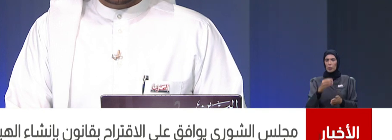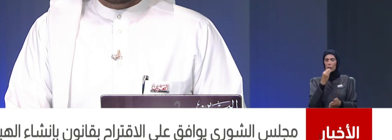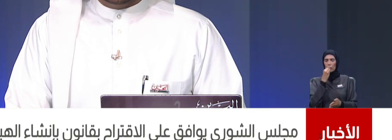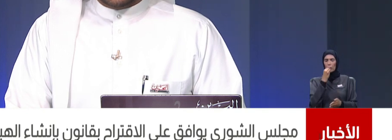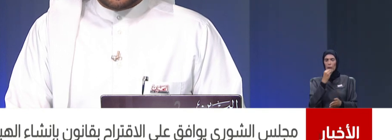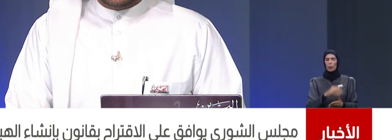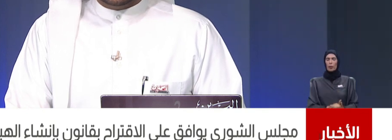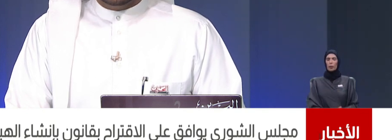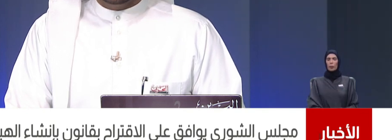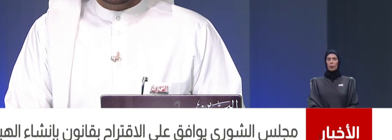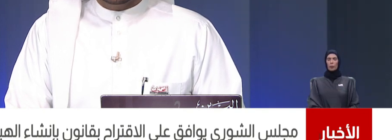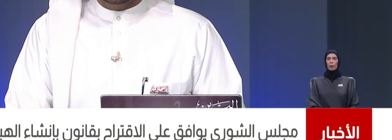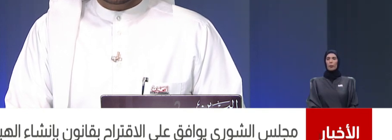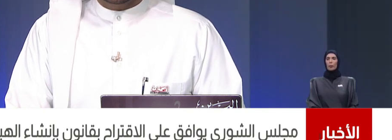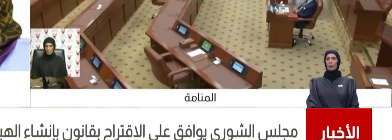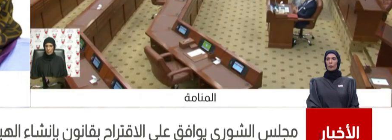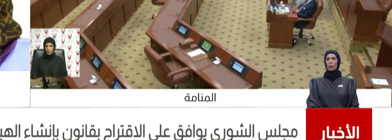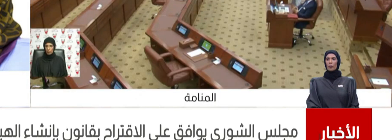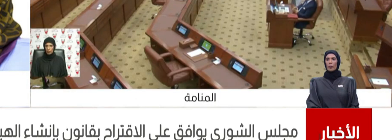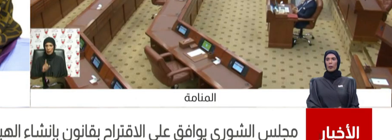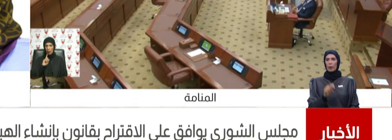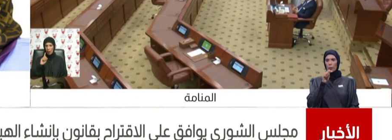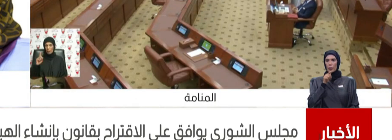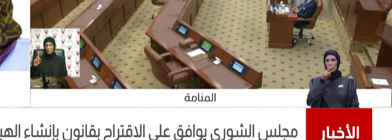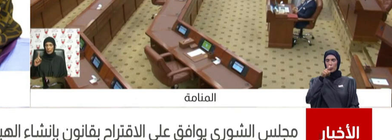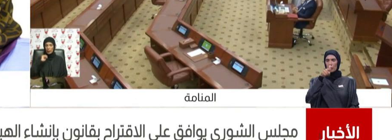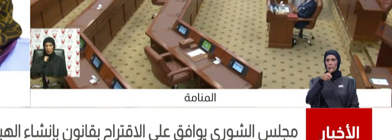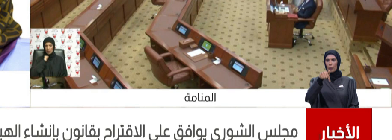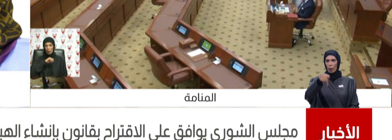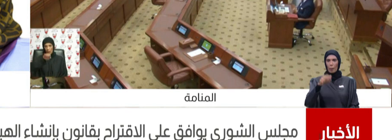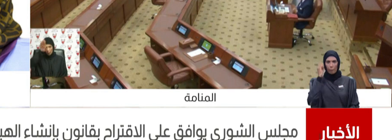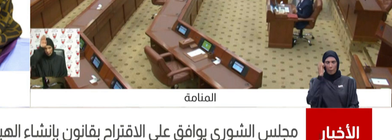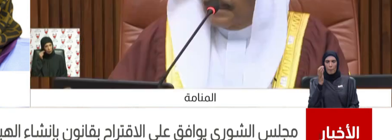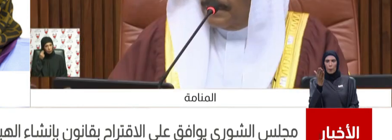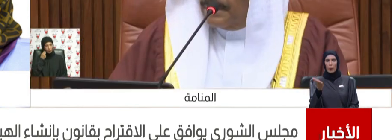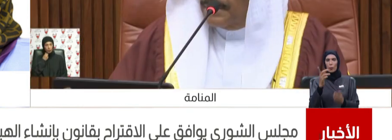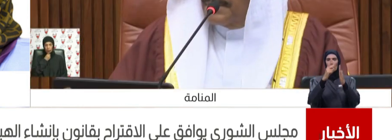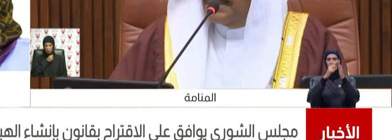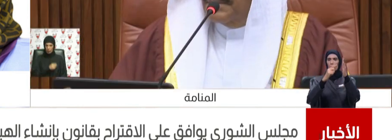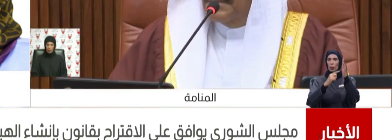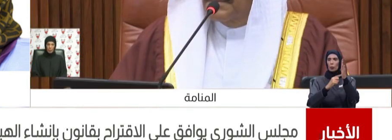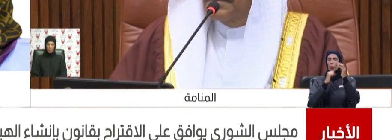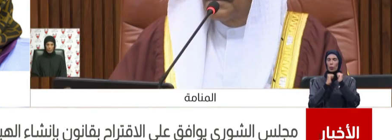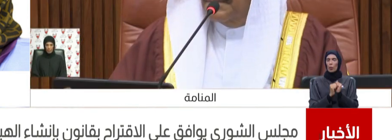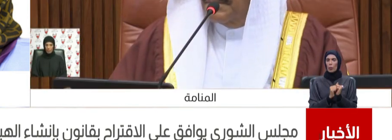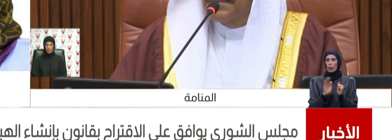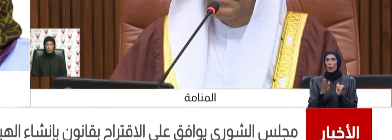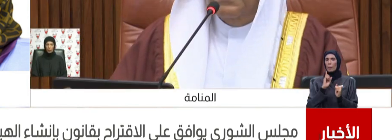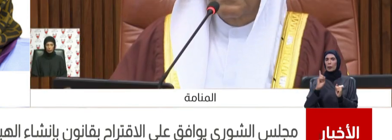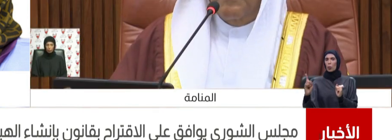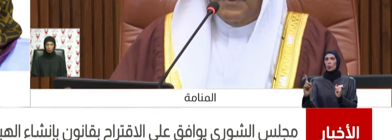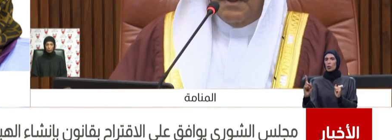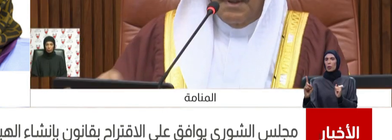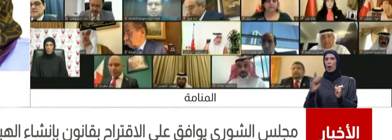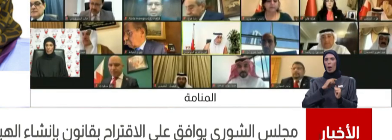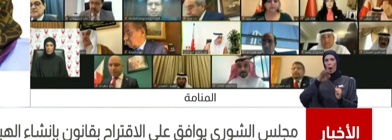مجال الأمن الغذائي. الإشارة إلى أن هذا الاقتراح بقانون انبثق من توجيه جلالة